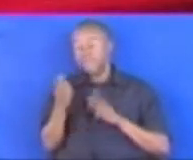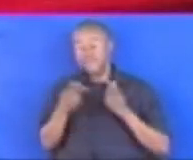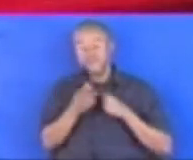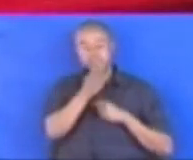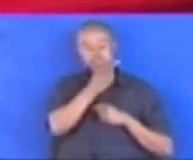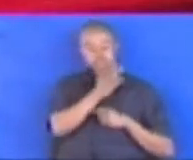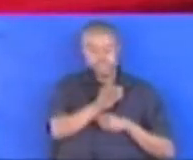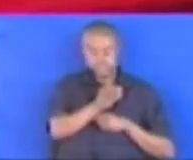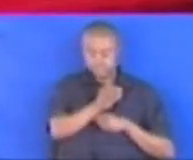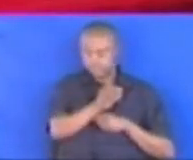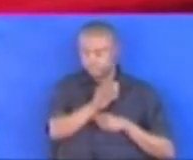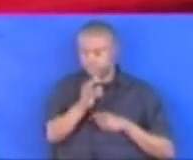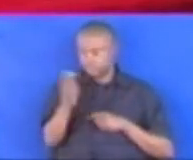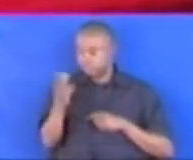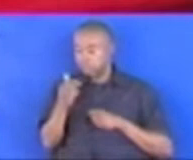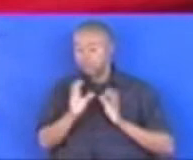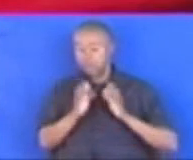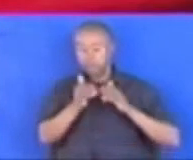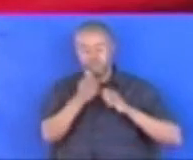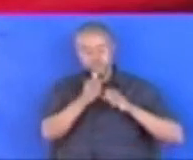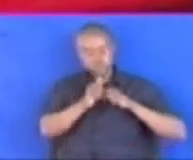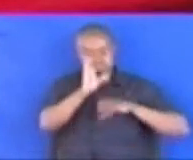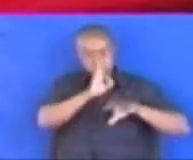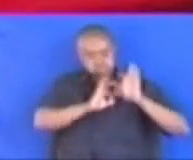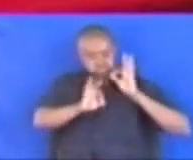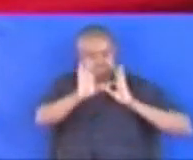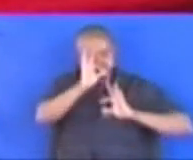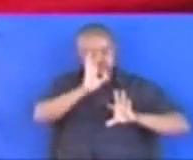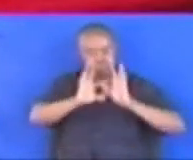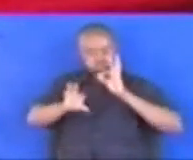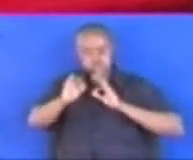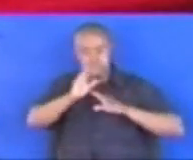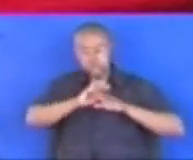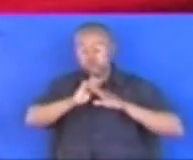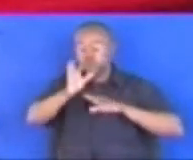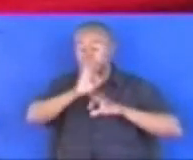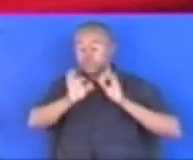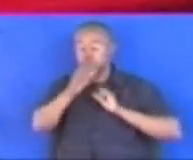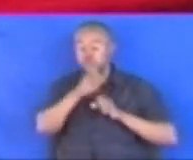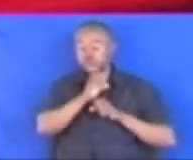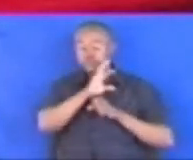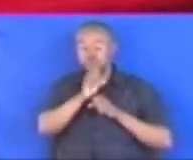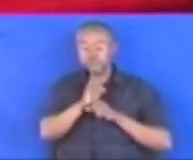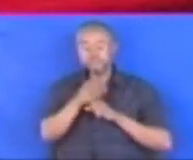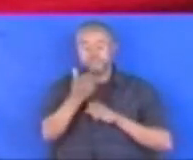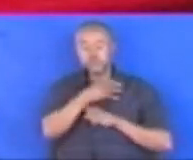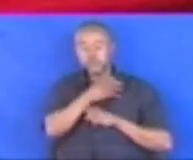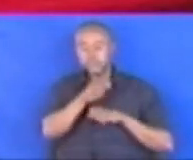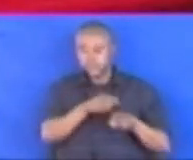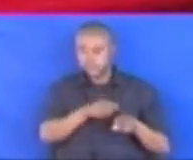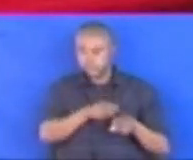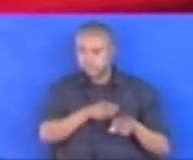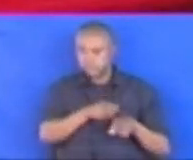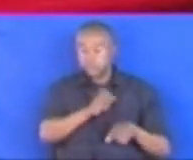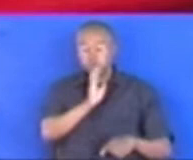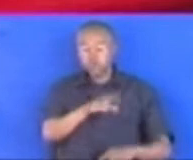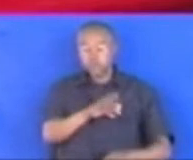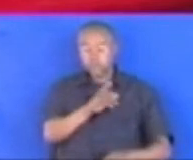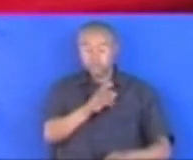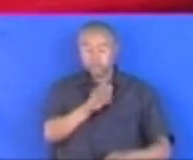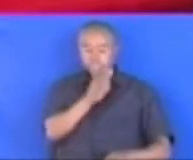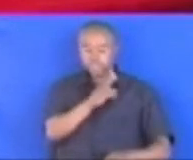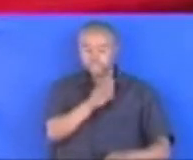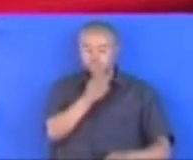2021-2022. Mheshimiwa Naibu Spika, kamati imefanya uchambuzi wa mchanganuo wa shughuli za wizara kwa mwaka wa fedha 2021-2022